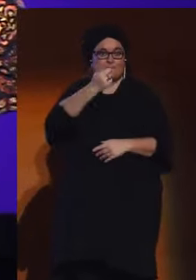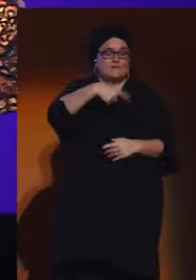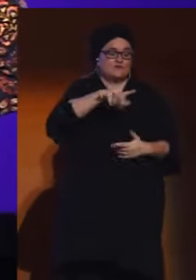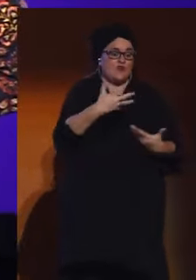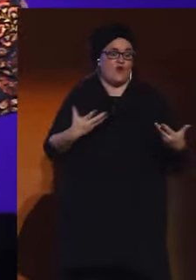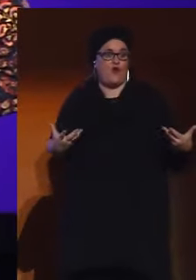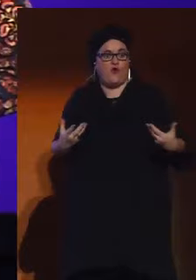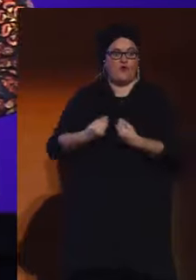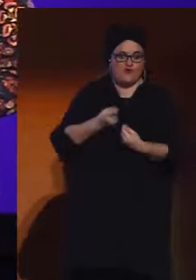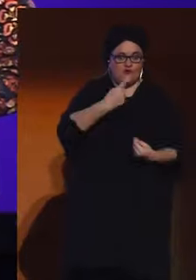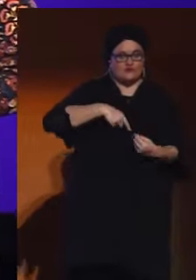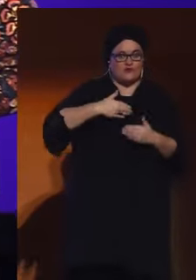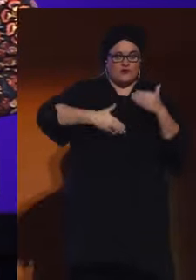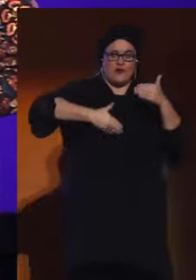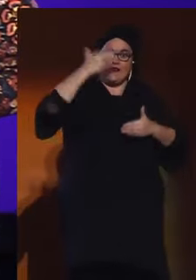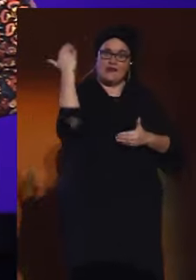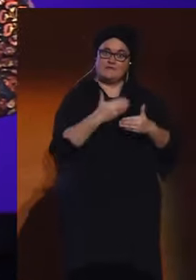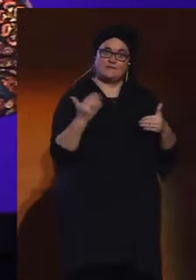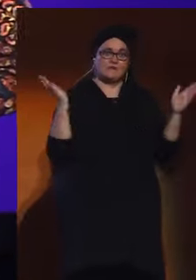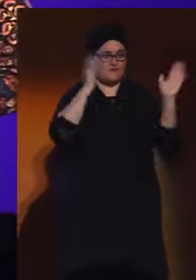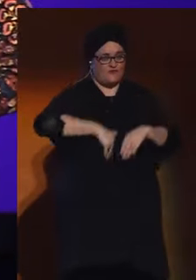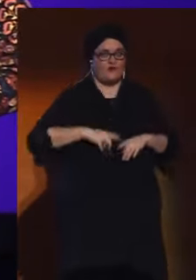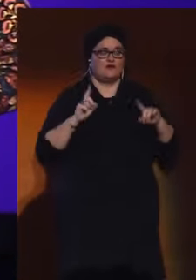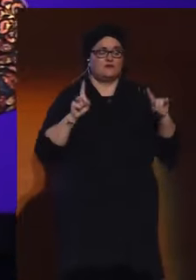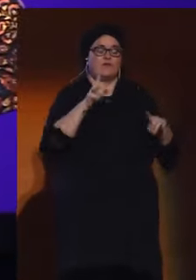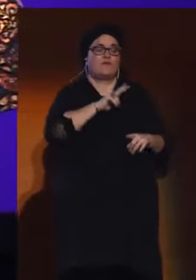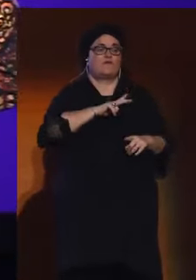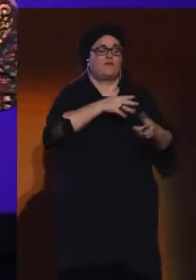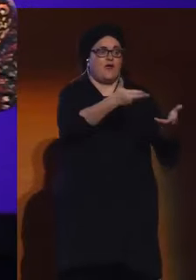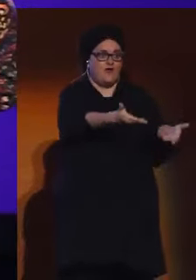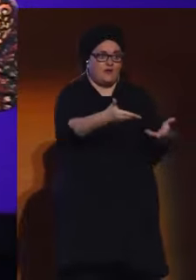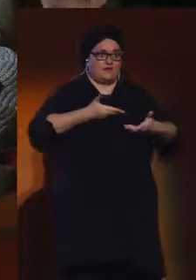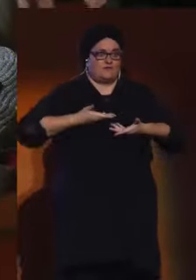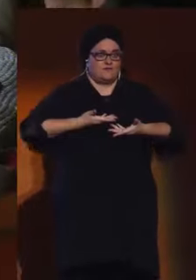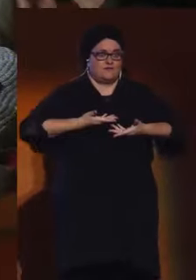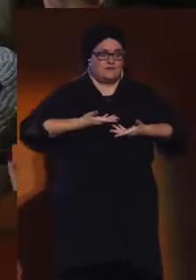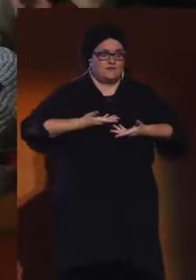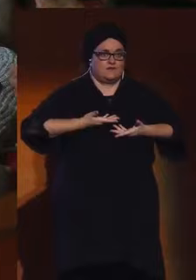ez dugu mugarik. Beraz, mesedez, lagundu iguzue